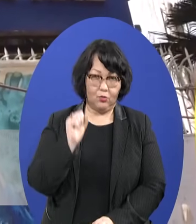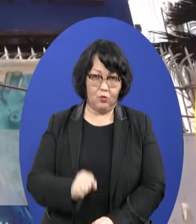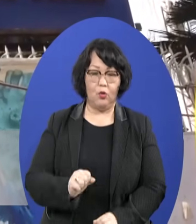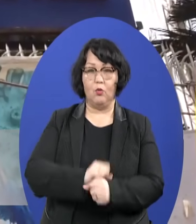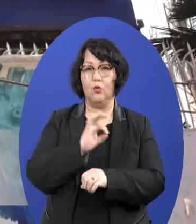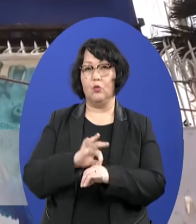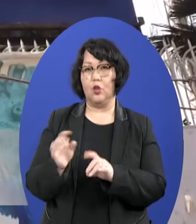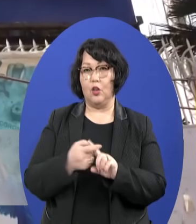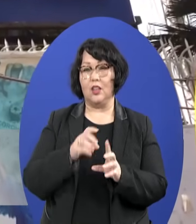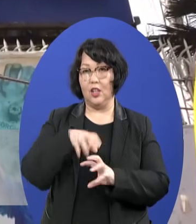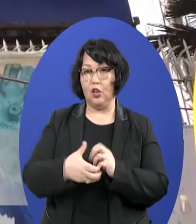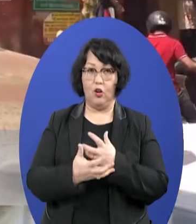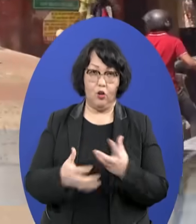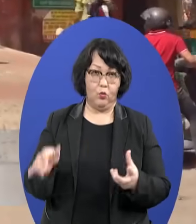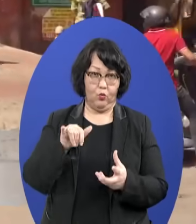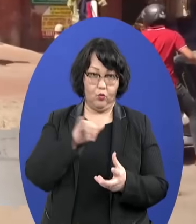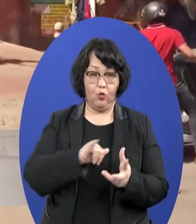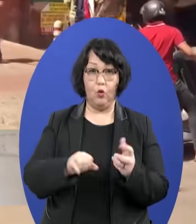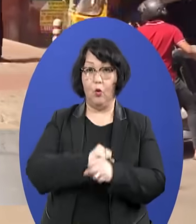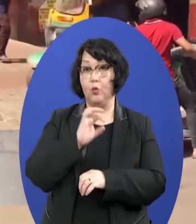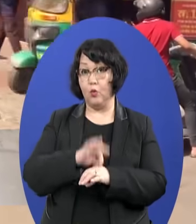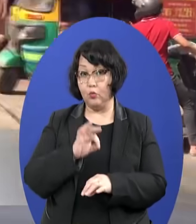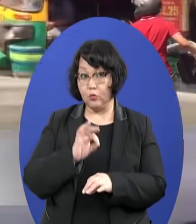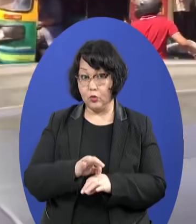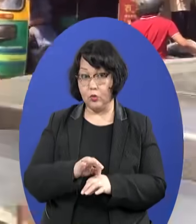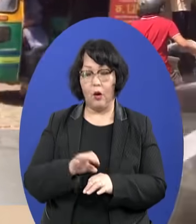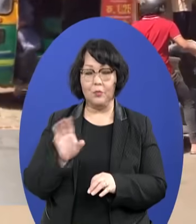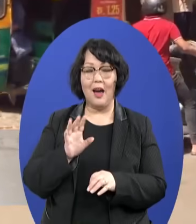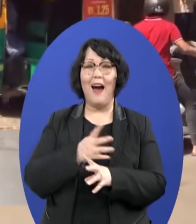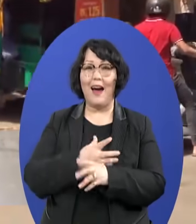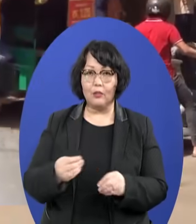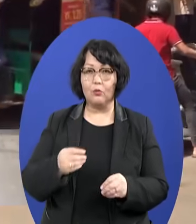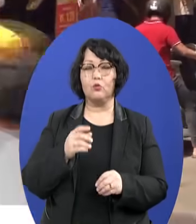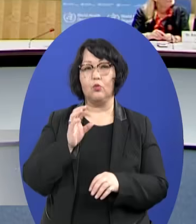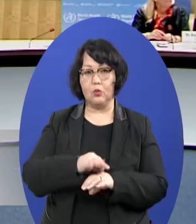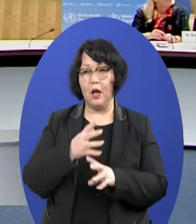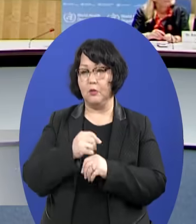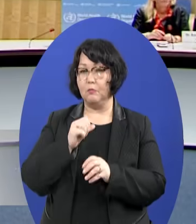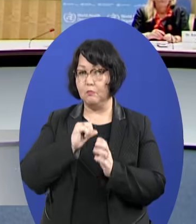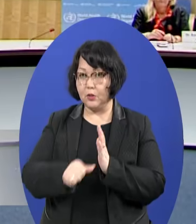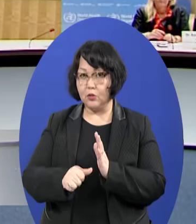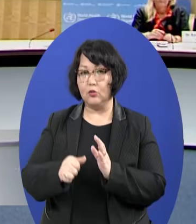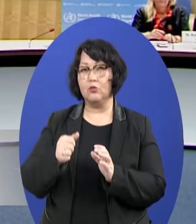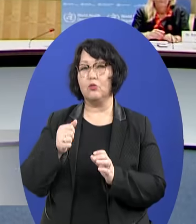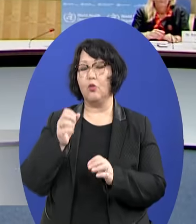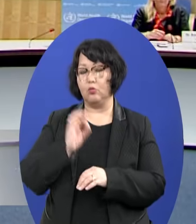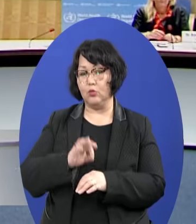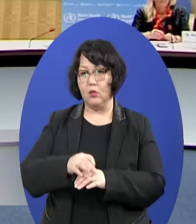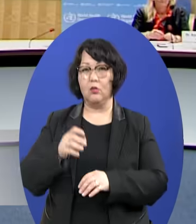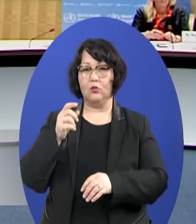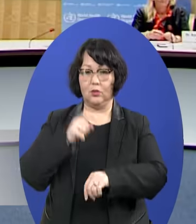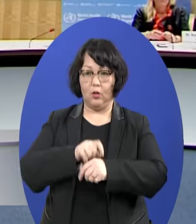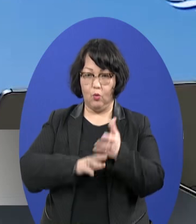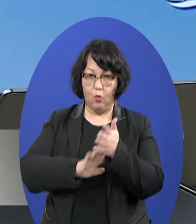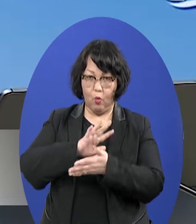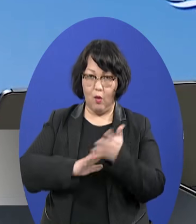дэлхийн олон улс оронд халдварт болоод халдварт бус өвчлөлүүдийн эсрэг товлолт вакцинжуулалт саатаж байгаатай холбоотой байсан юм.